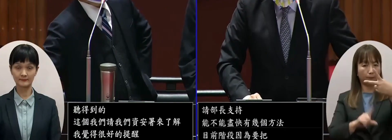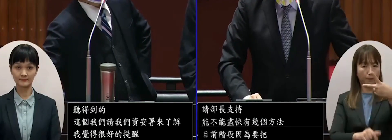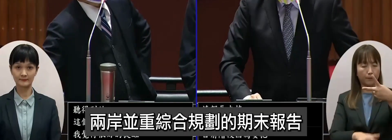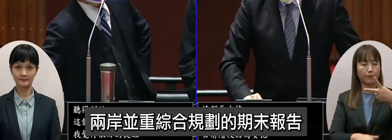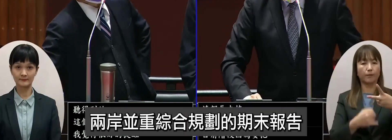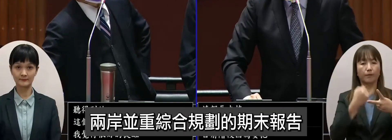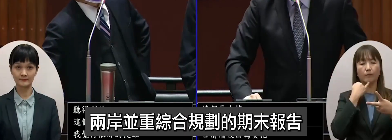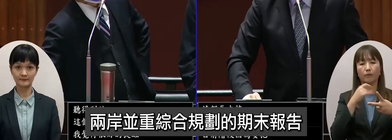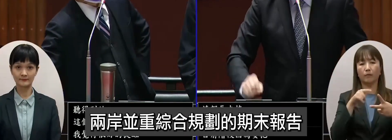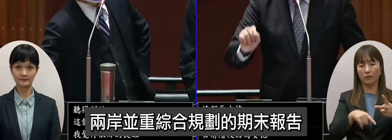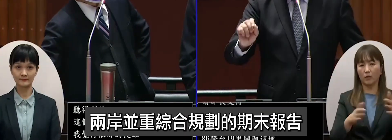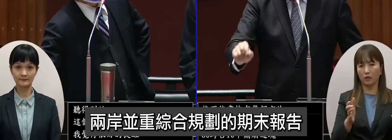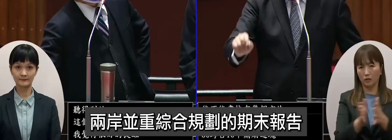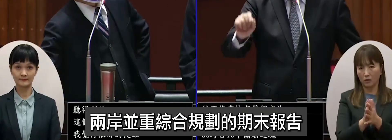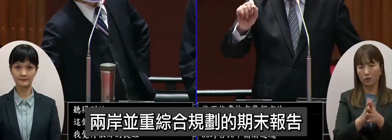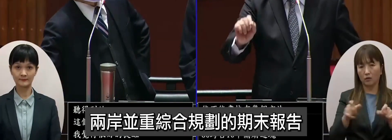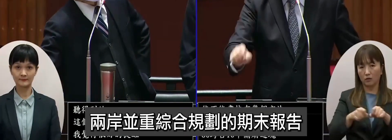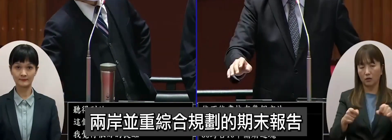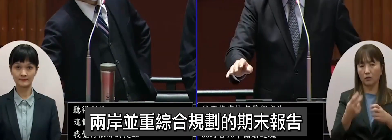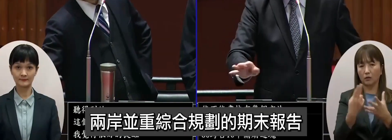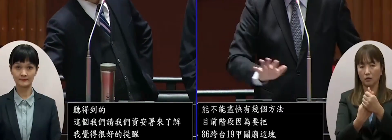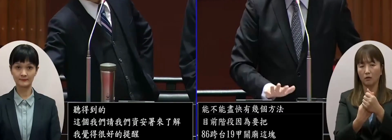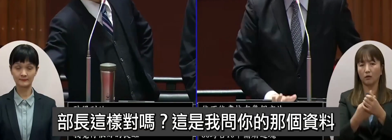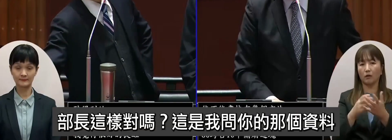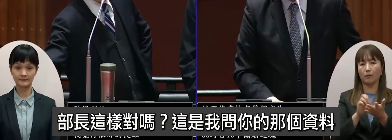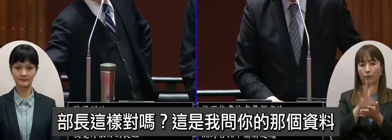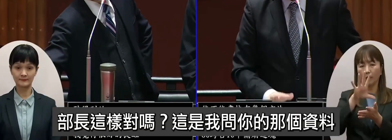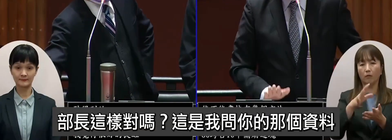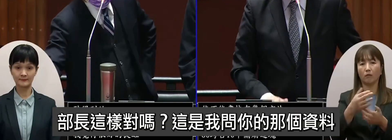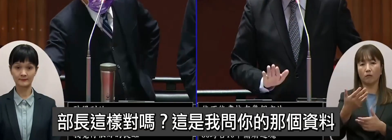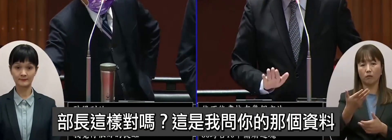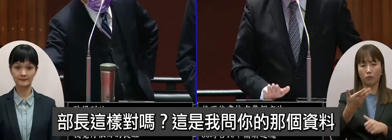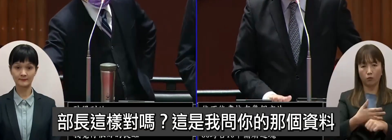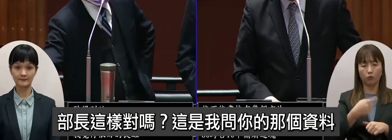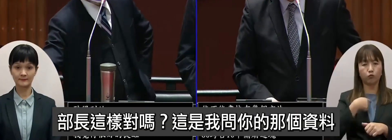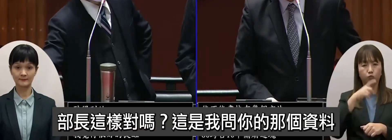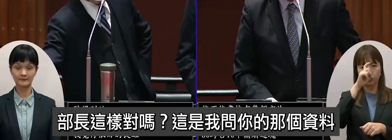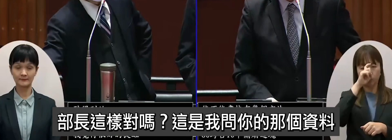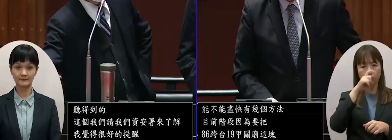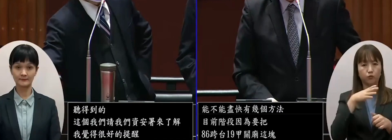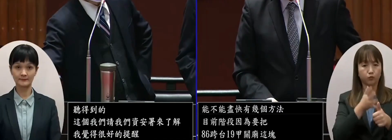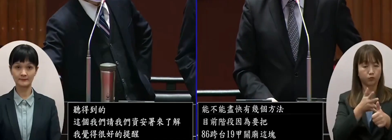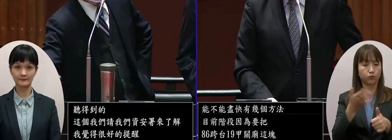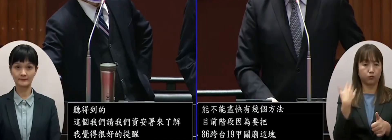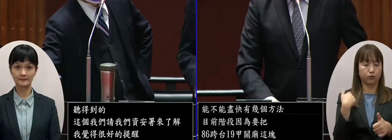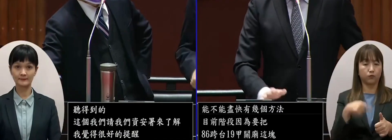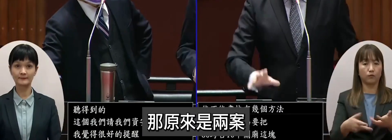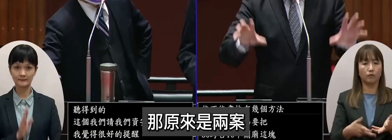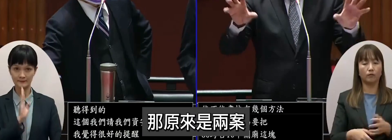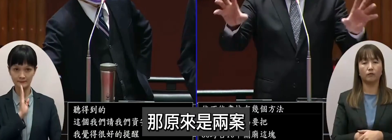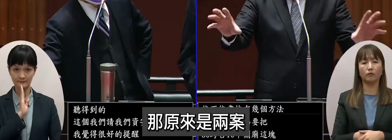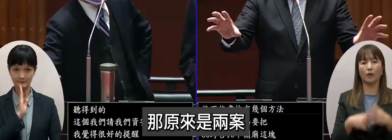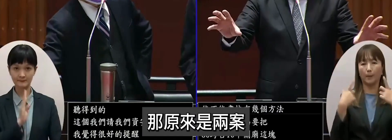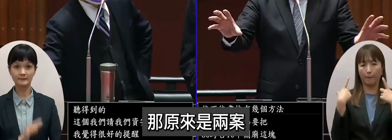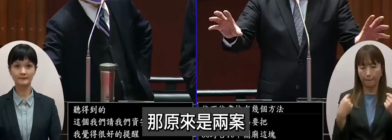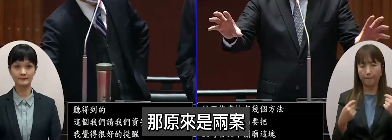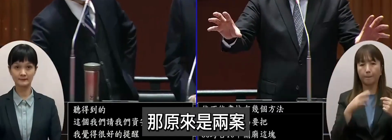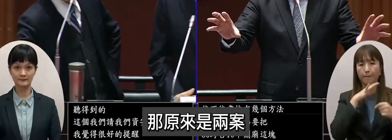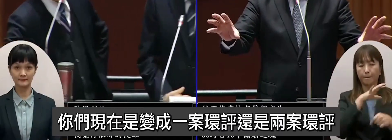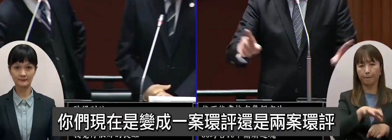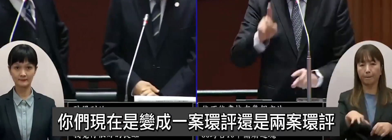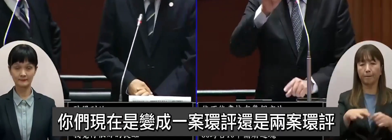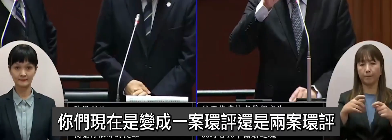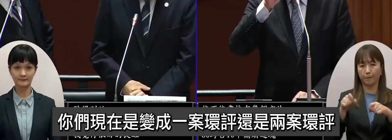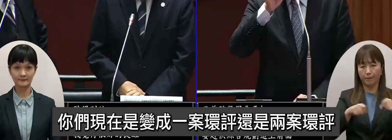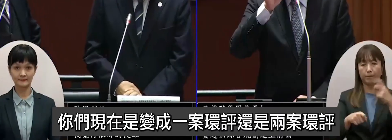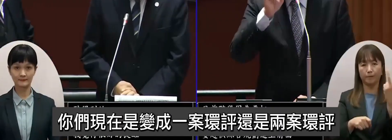呢，两岸并送。综合规划的期末报告，好，保证安点嘛，这个是我问你们的资料了哈。那原来是两岸嘛，